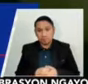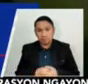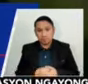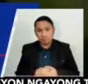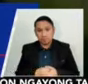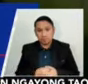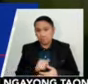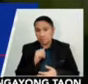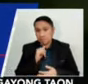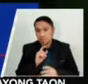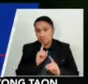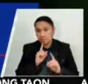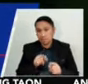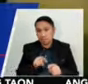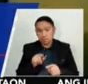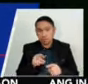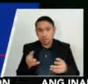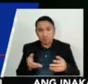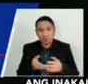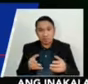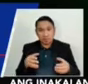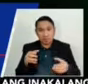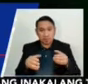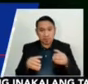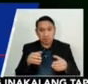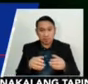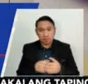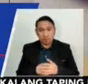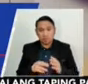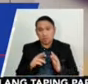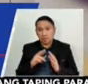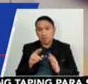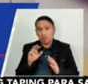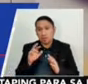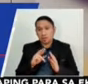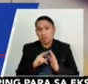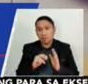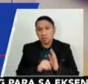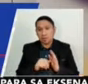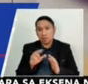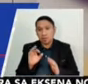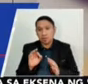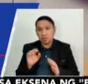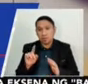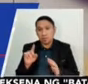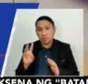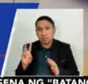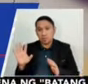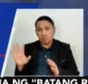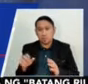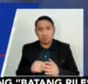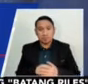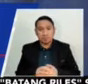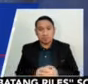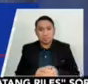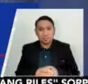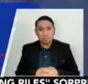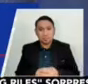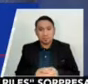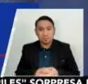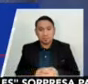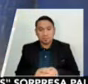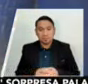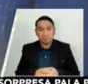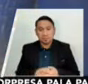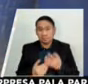suspect na nahaharap sa reklamong paglabag sa Republic Act 9165 o Comprehensive Dangerous Drugs Act of 2002. Nakakulong sila